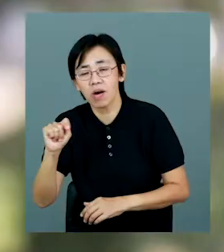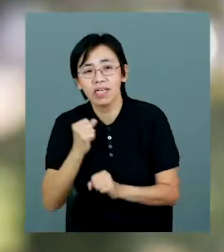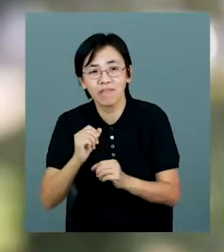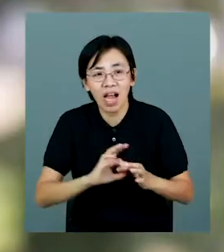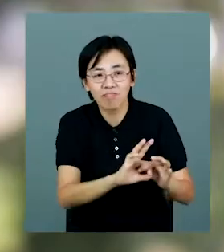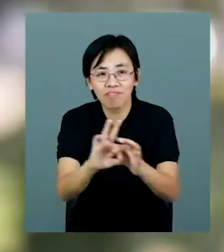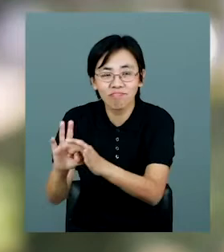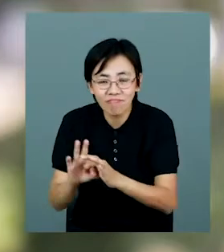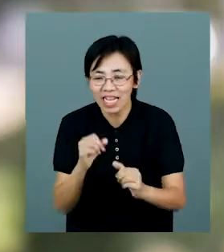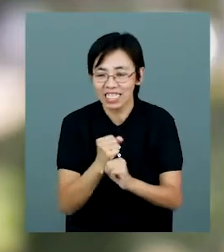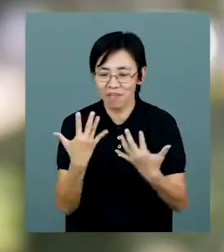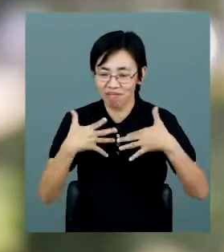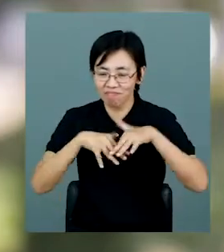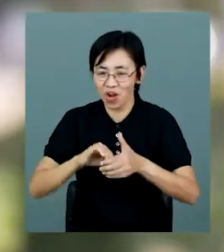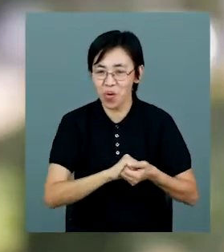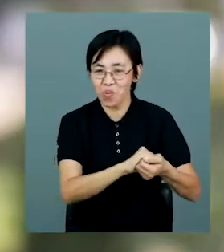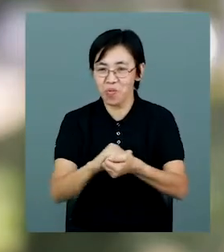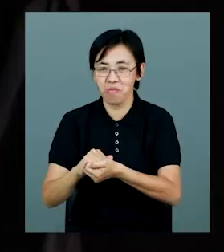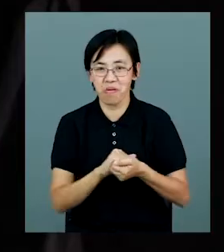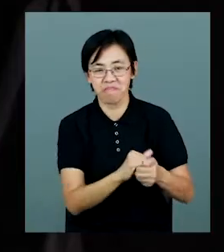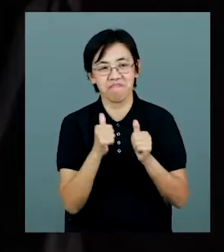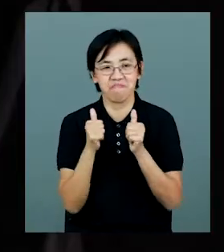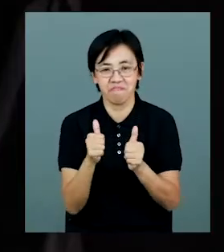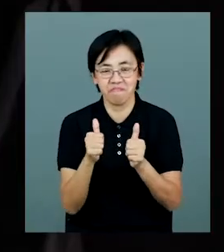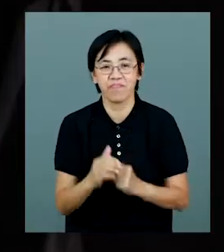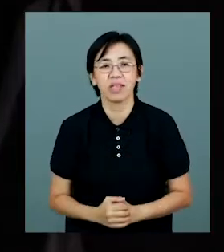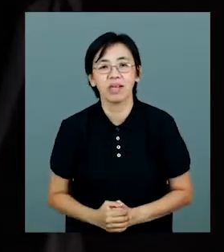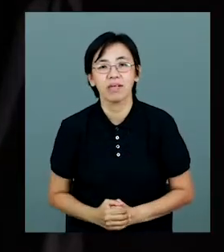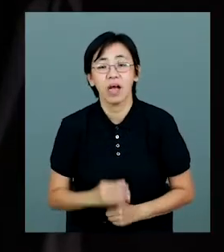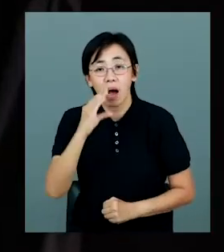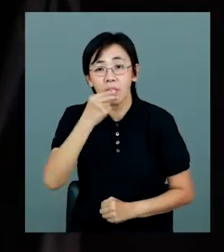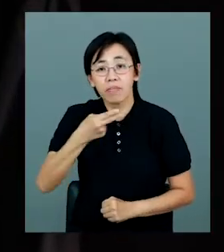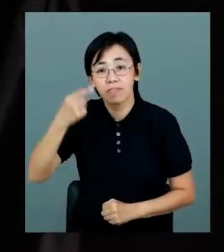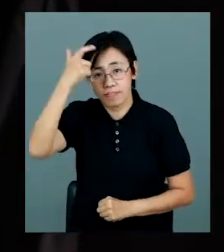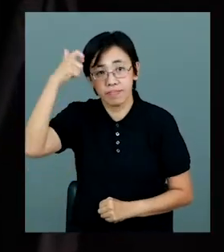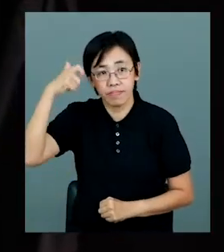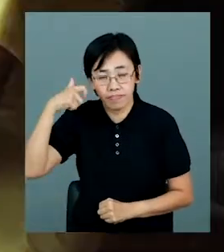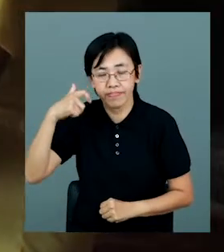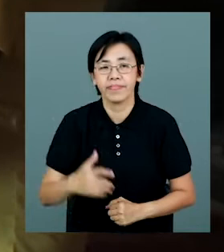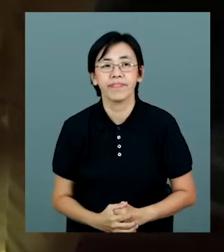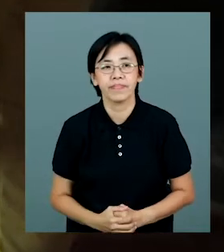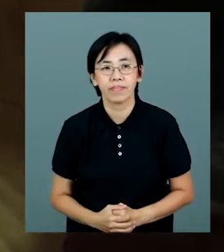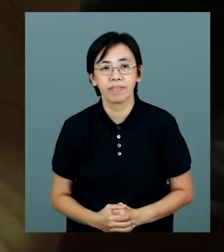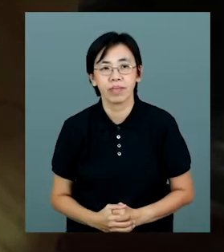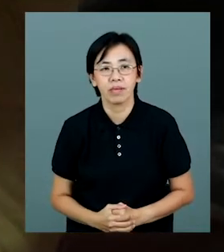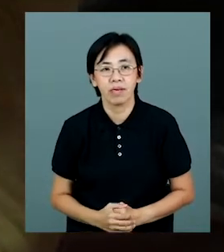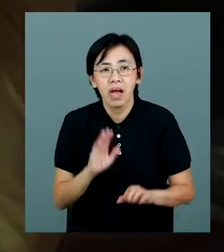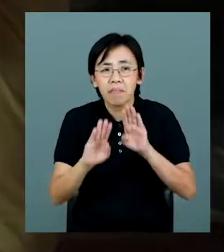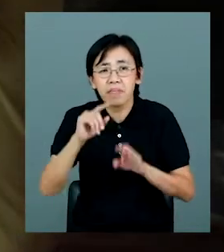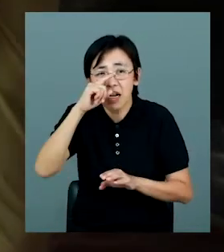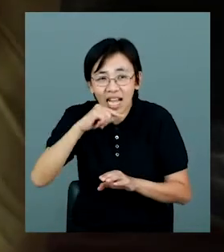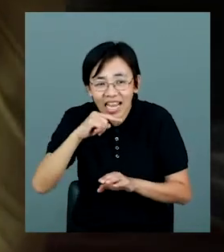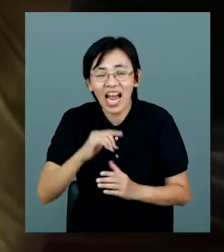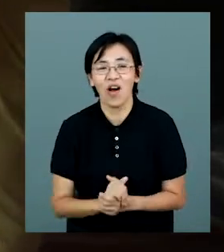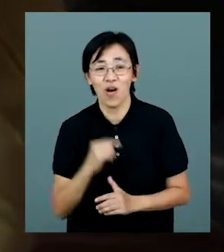ที่เนี่ยมีประสิทธิภาพในการทำงานร่วมกันอะไรเง ี้ ยค่ะ อะไรเงี้ยสิอะไรที่ทราบกันที่กัน ถ้าเราเปรียบเทียบของคนไท